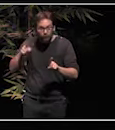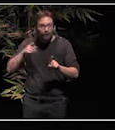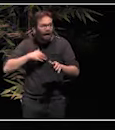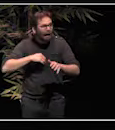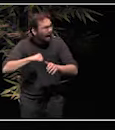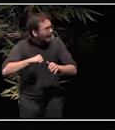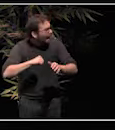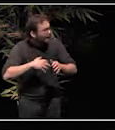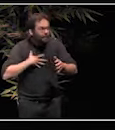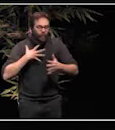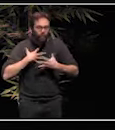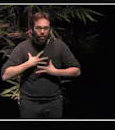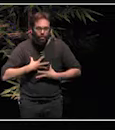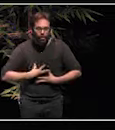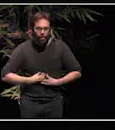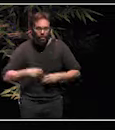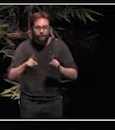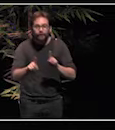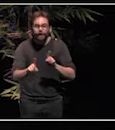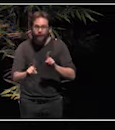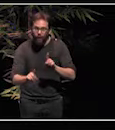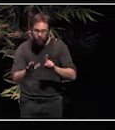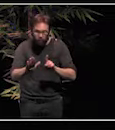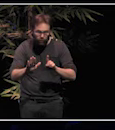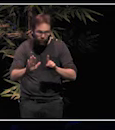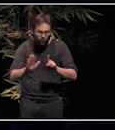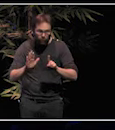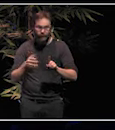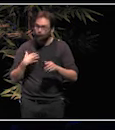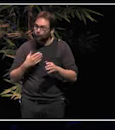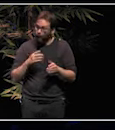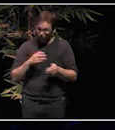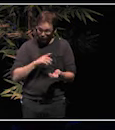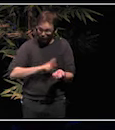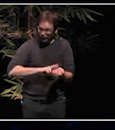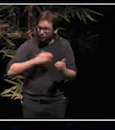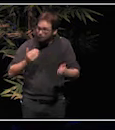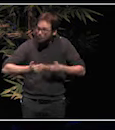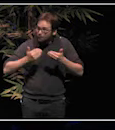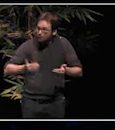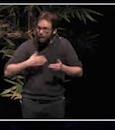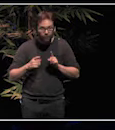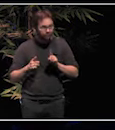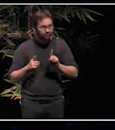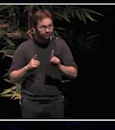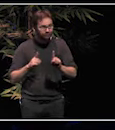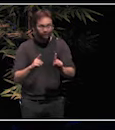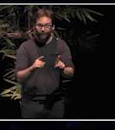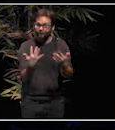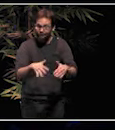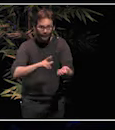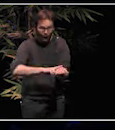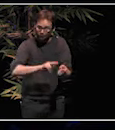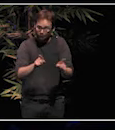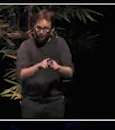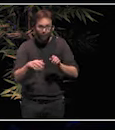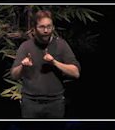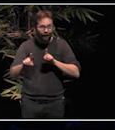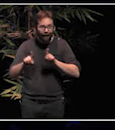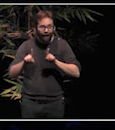gardé la même vitesse, j'arrive à, je termine à la même vitesse. Donc du coup, je commence à regagner des